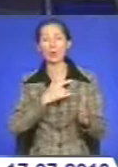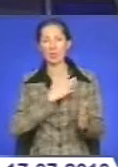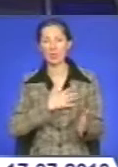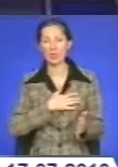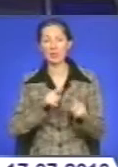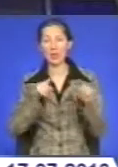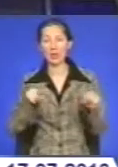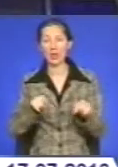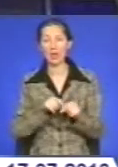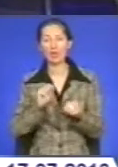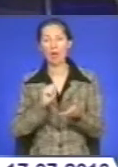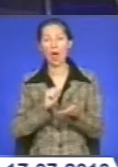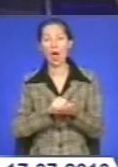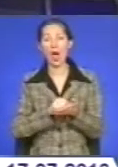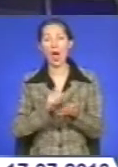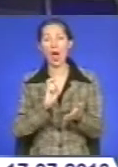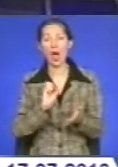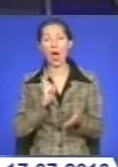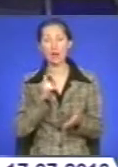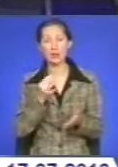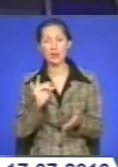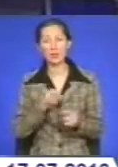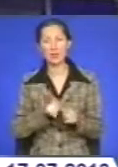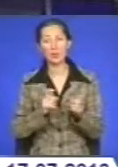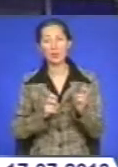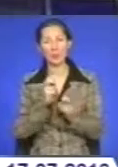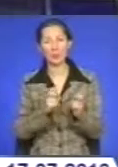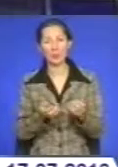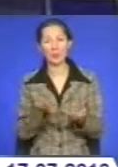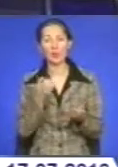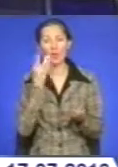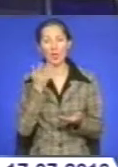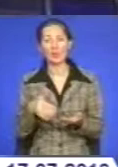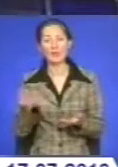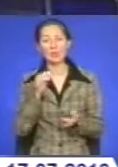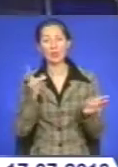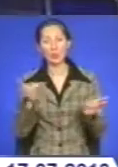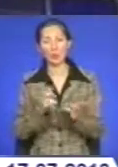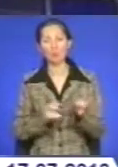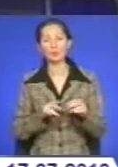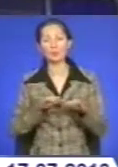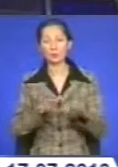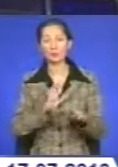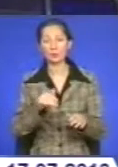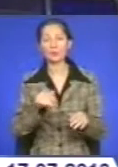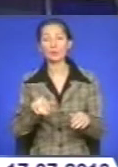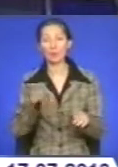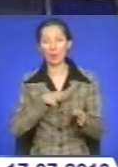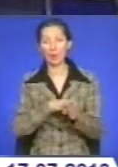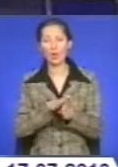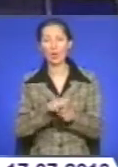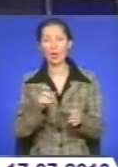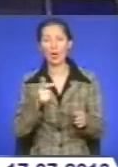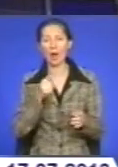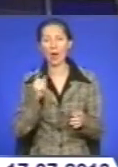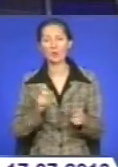цих підприємств. Якщо всі необхідні процедури будуть виконані, газові господарства приватизують восени. Не лише